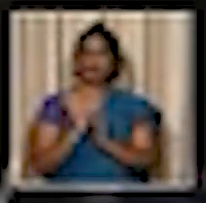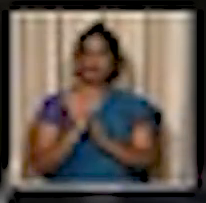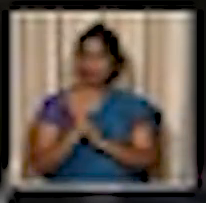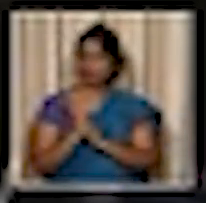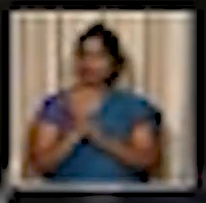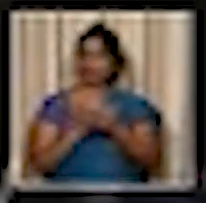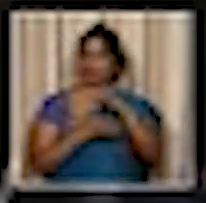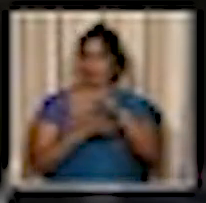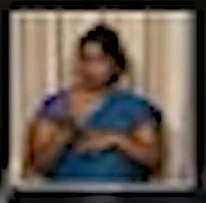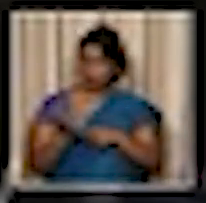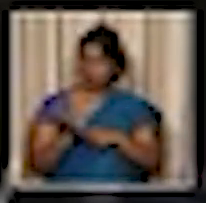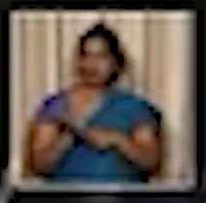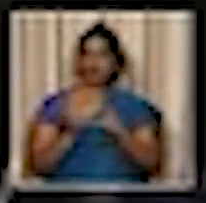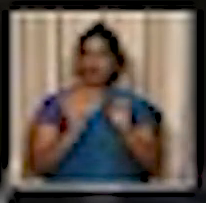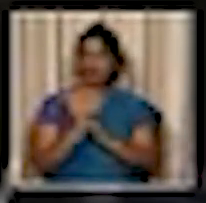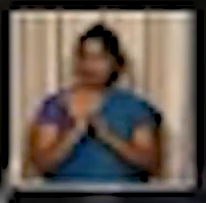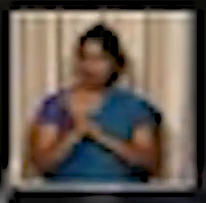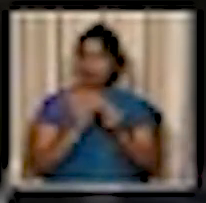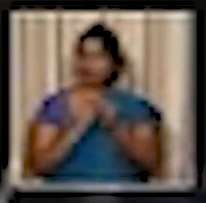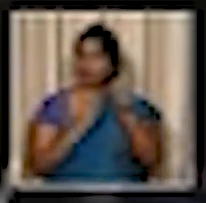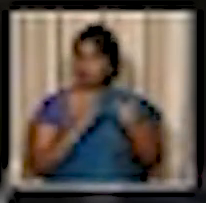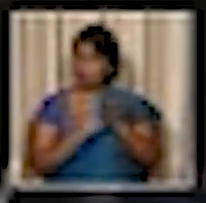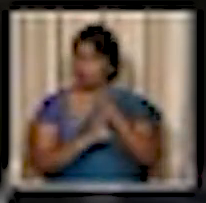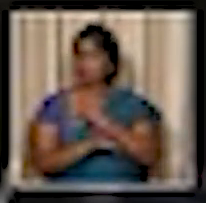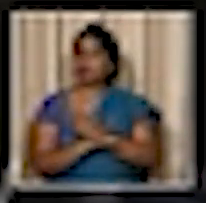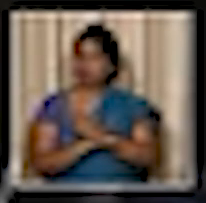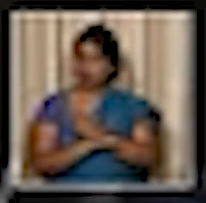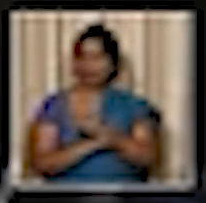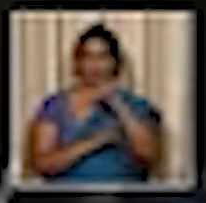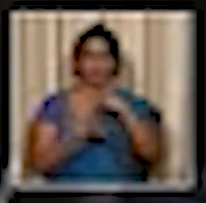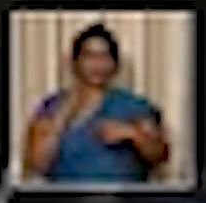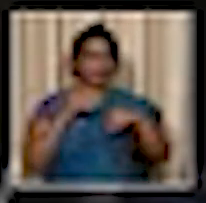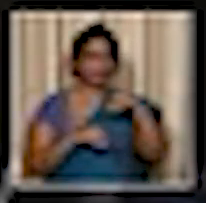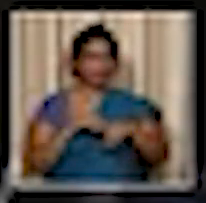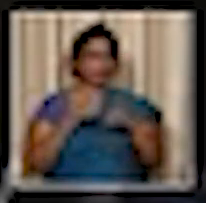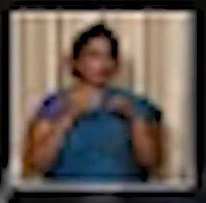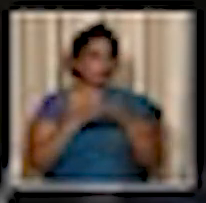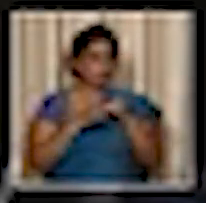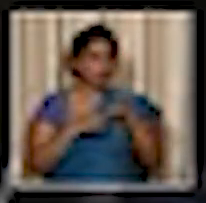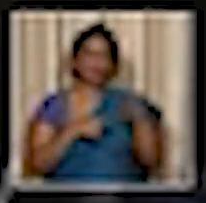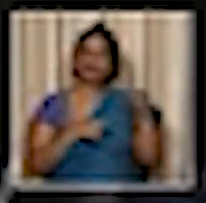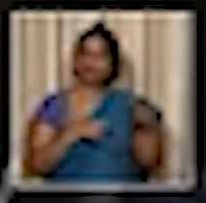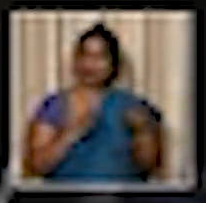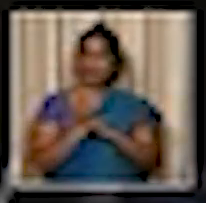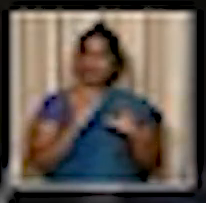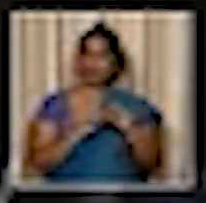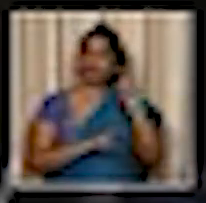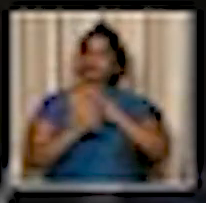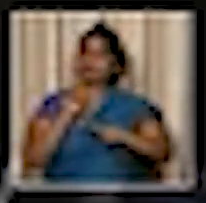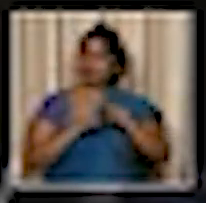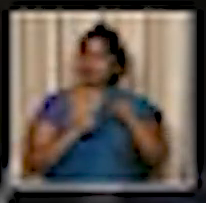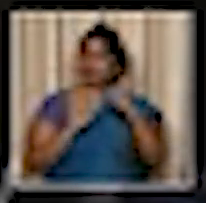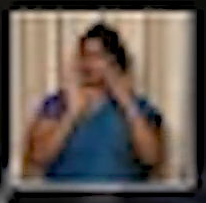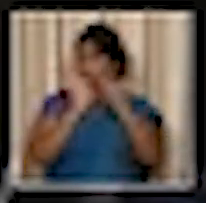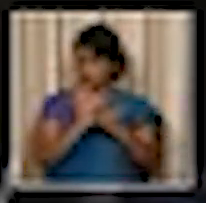ලියන ලද ලිපි කොමිසමට බාරදීමට පෙර එක් දේශපාලන පක්ෂයක් විසින් ඔවුන්ගේ මාධ්‍ය සාකච්ඡාවල